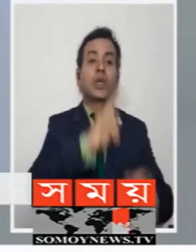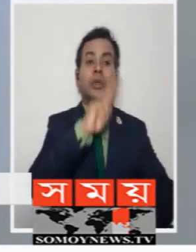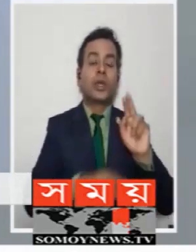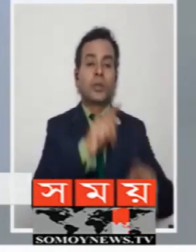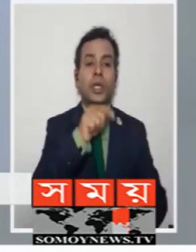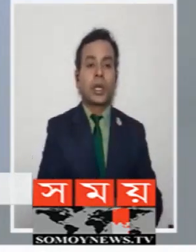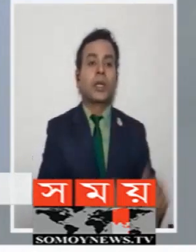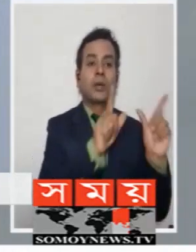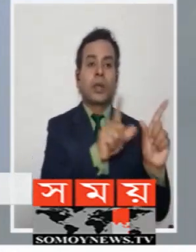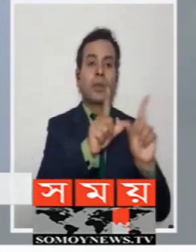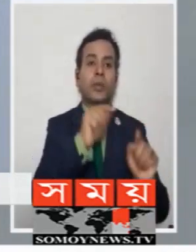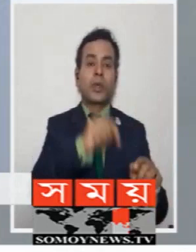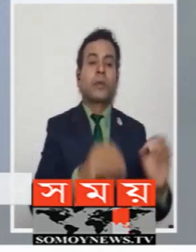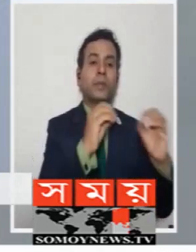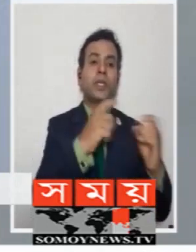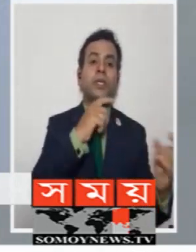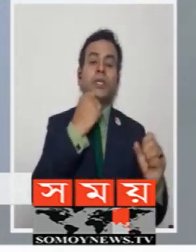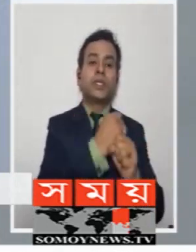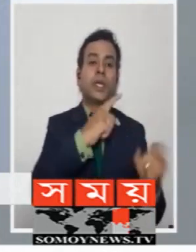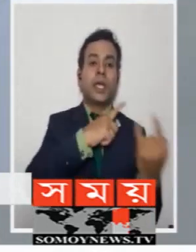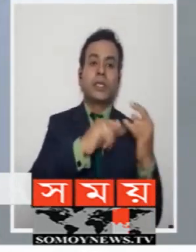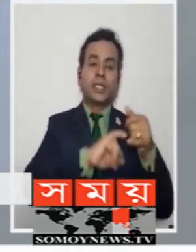www.dghs.gov.bg এখানে পাওয়া যায়, এবং আরও পাওয়া যায়